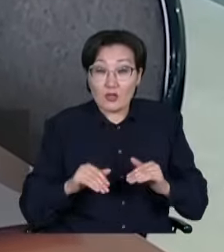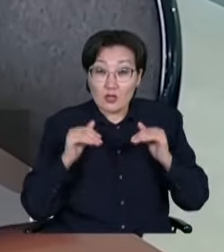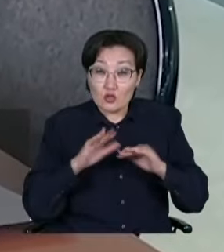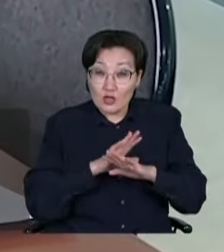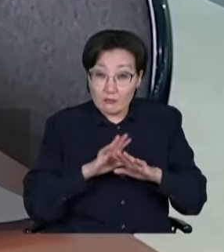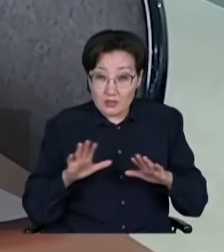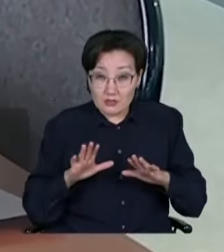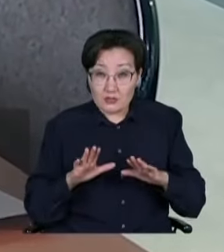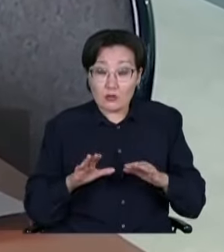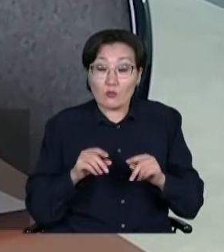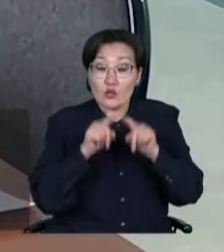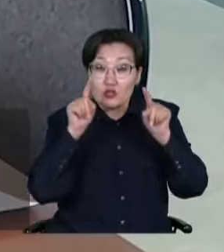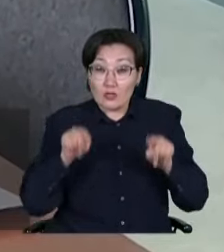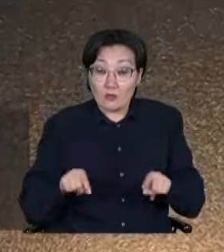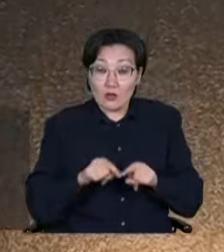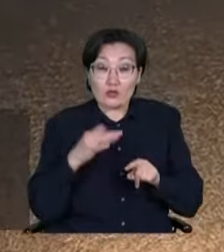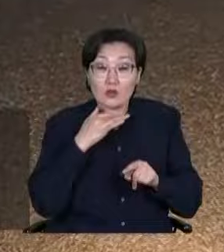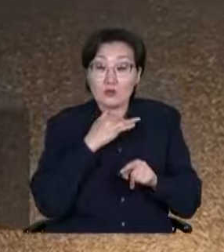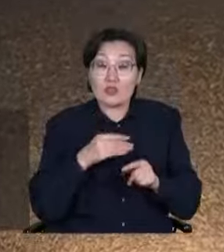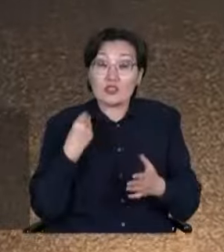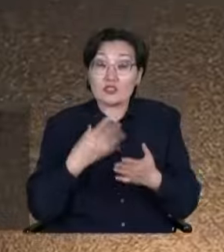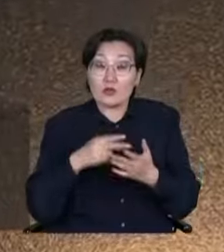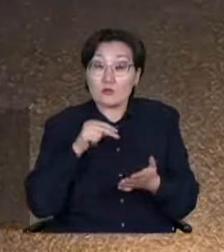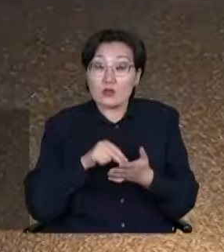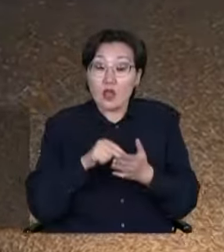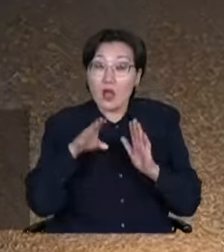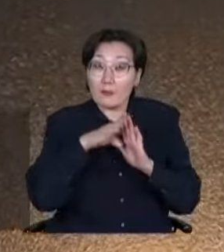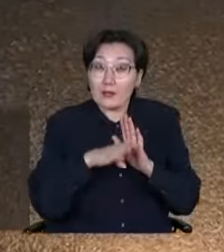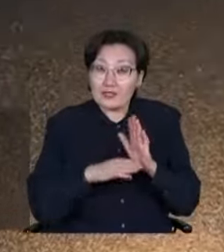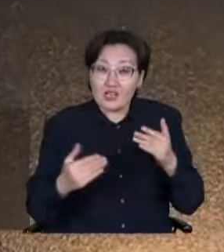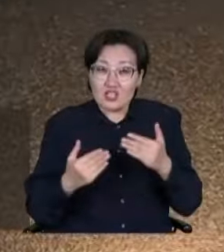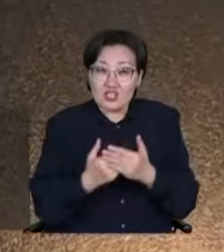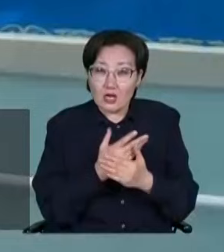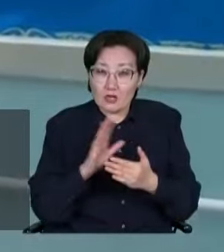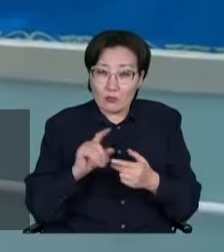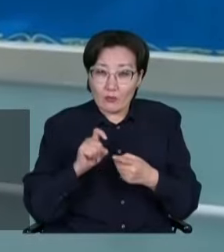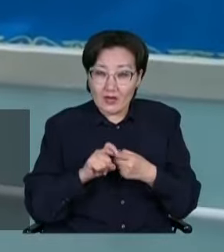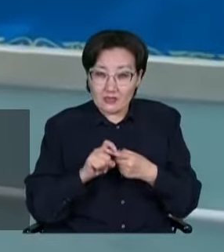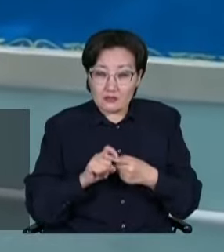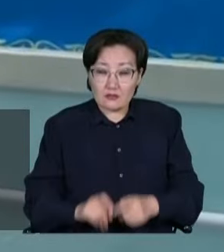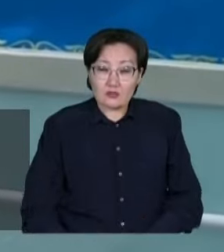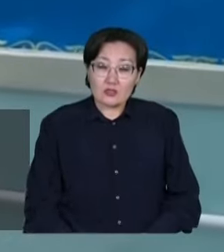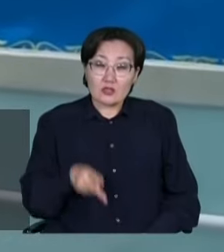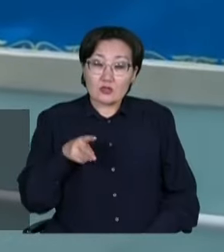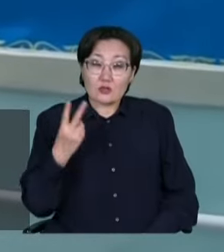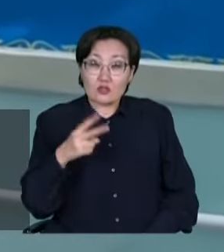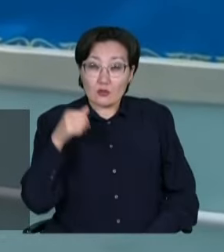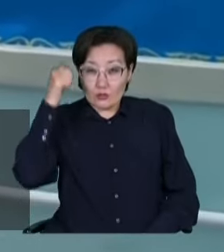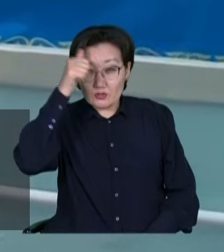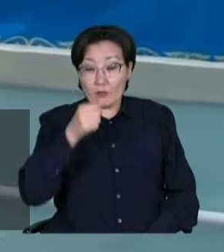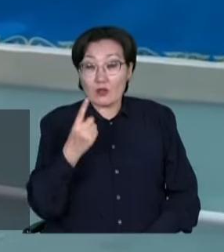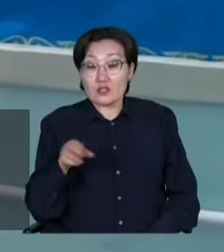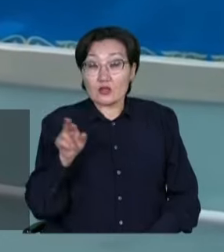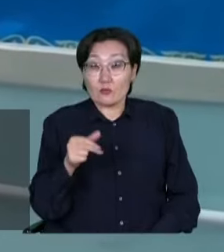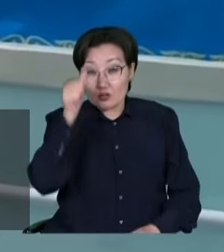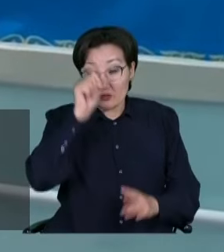көтерілмеген көрінеді. Ал түбіртектегі көп сома бағдарламаның жаңартылмауымен байланысты дейді мамандар. 2023 жылдың 1 желтоқсанынан